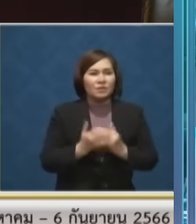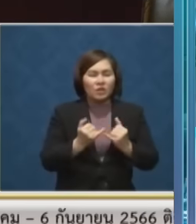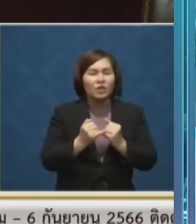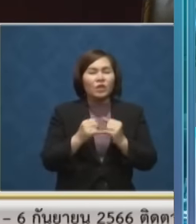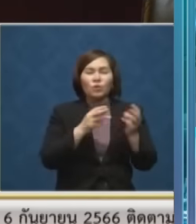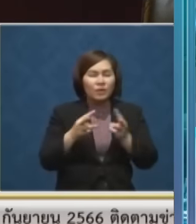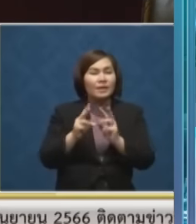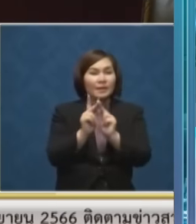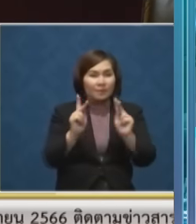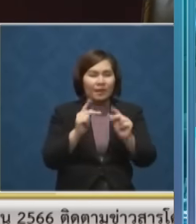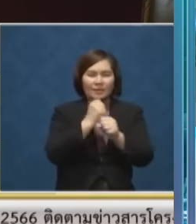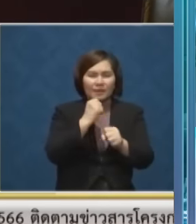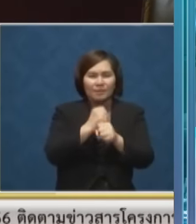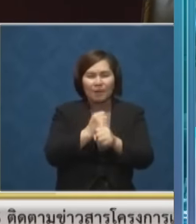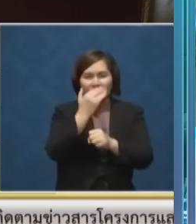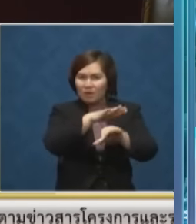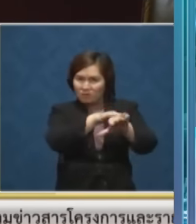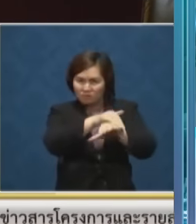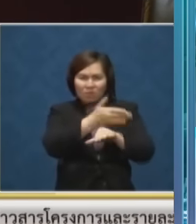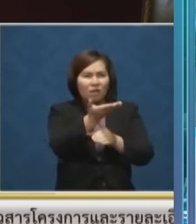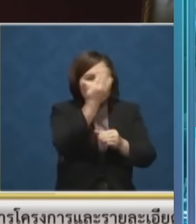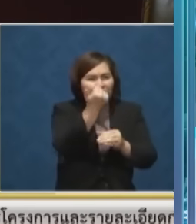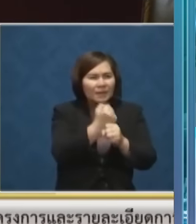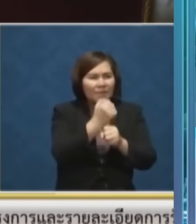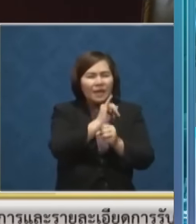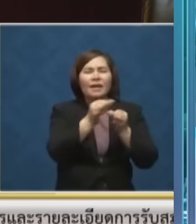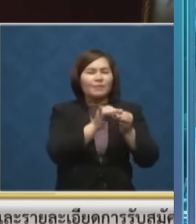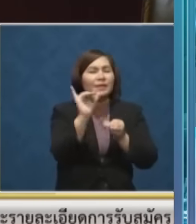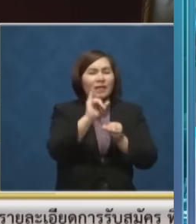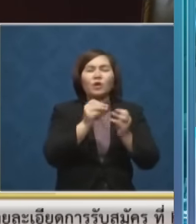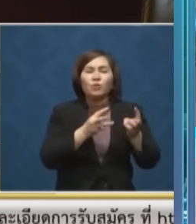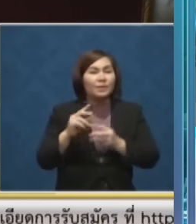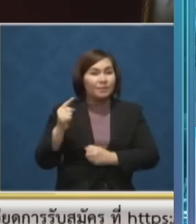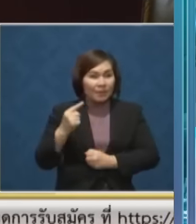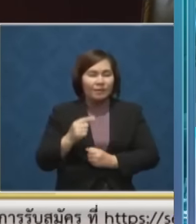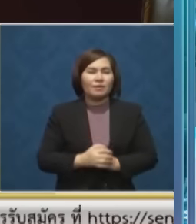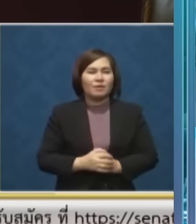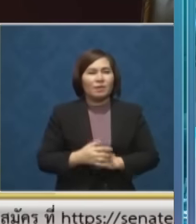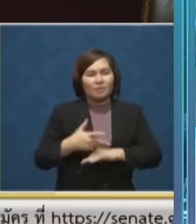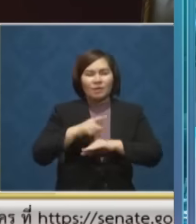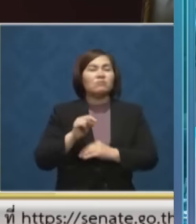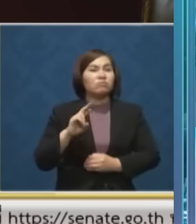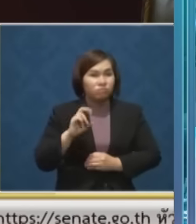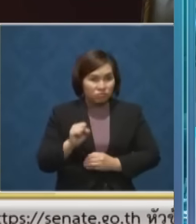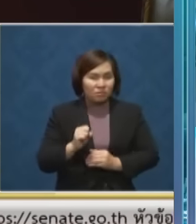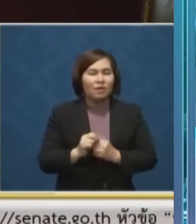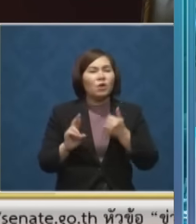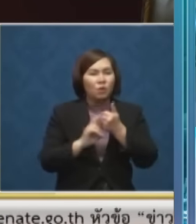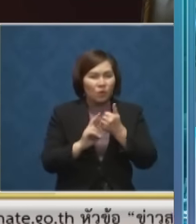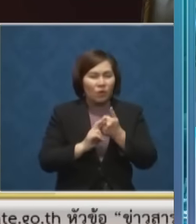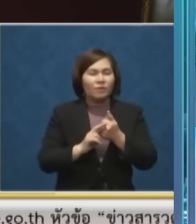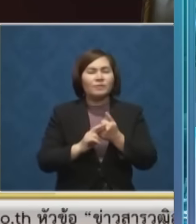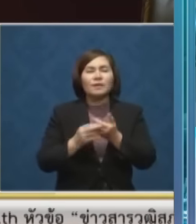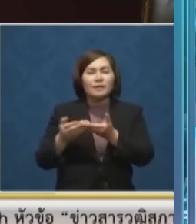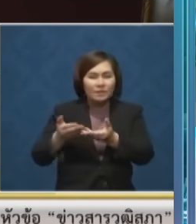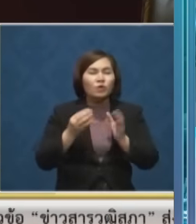ผู้แทนราษฎรคนที่หนึ่งนะครับซึ่งคือเป็นรองประธานที่อาจจะต้องลาออกหรือเปล่ า ถ้าเกิดว่า